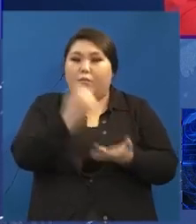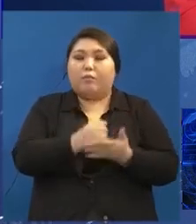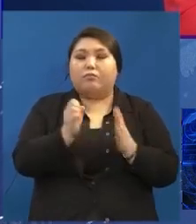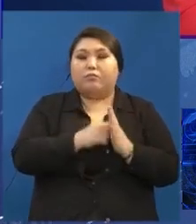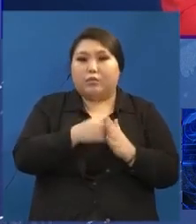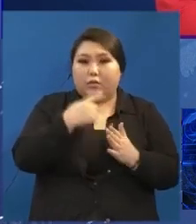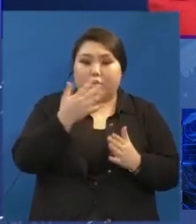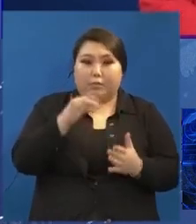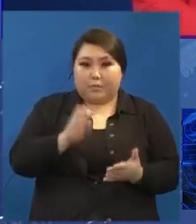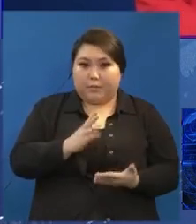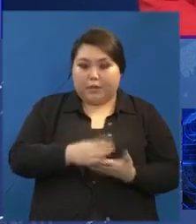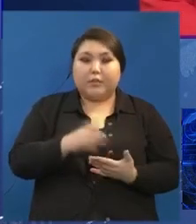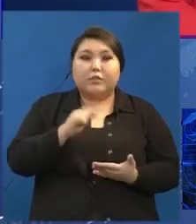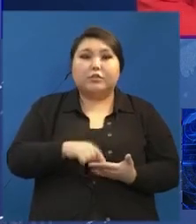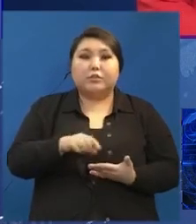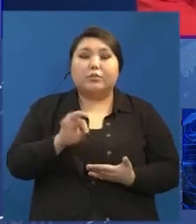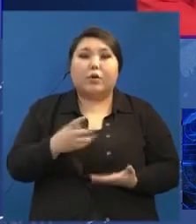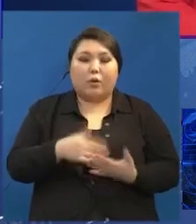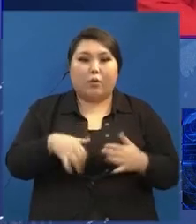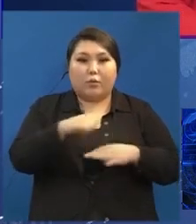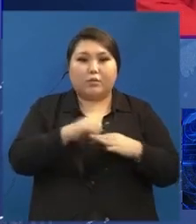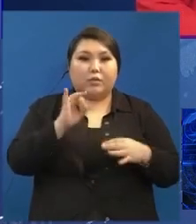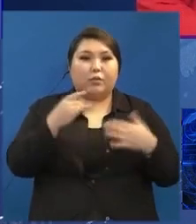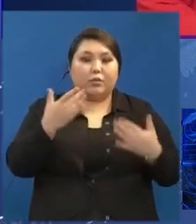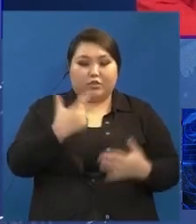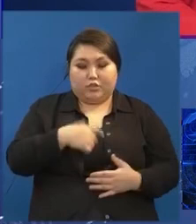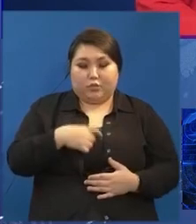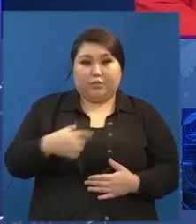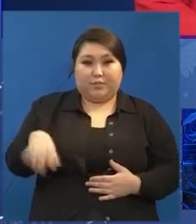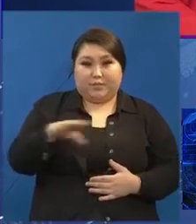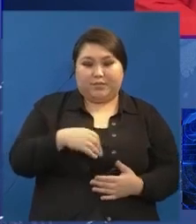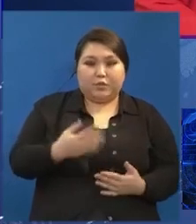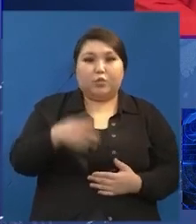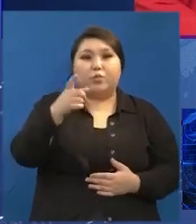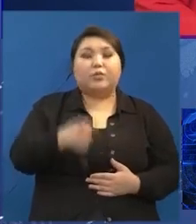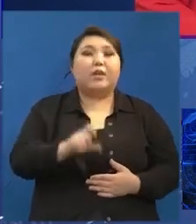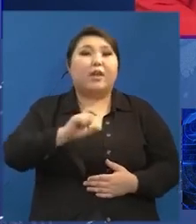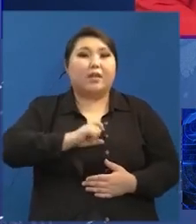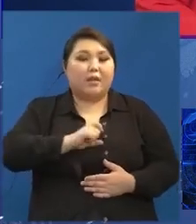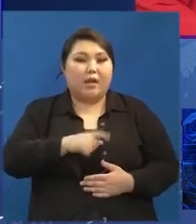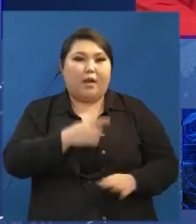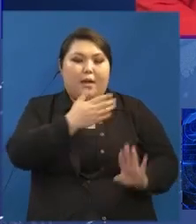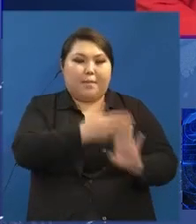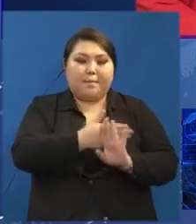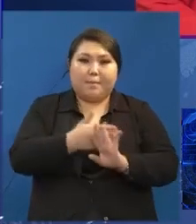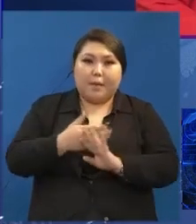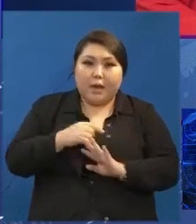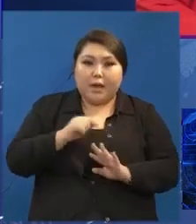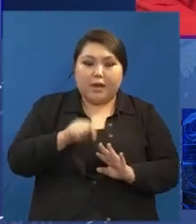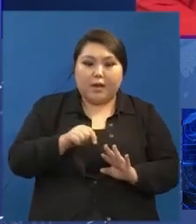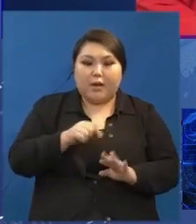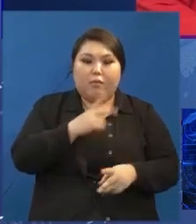ёстой гэсэн юм зүйл. Тэгэхээр энэ бол одоо улсын хурлын гишүүд бид энэ хүний эрхийг л хамгаалсан энэ хууль